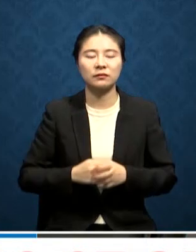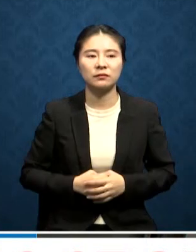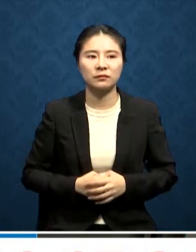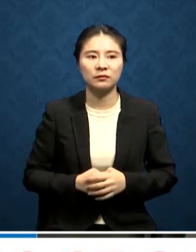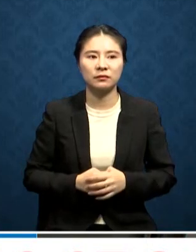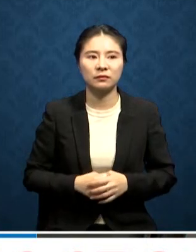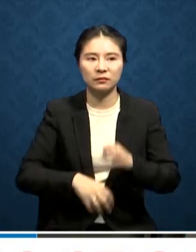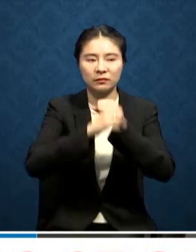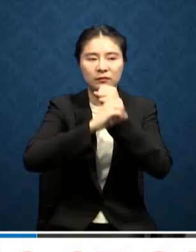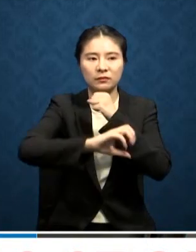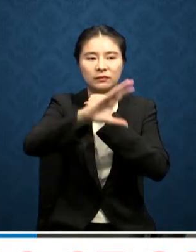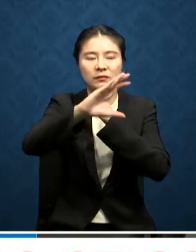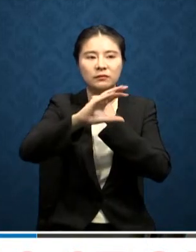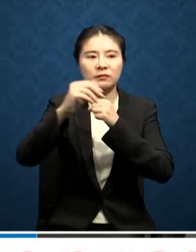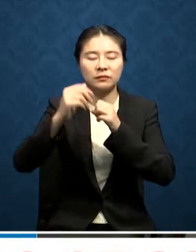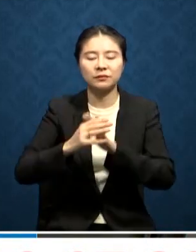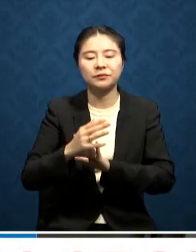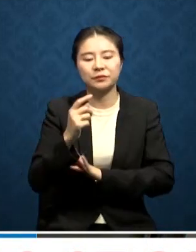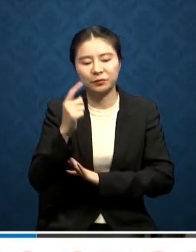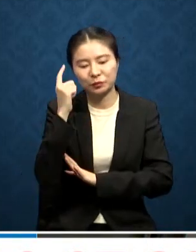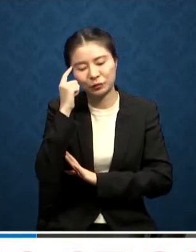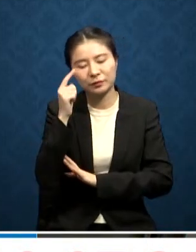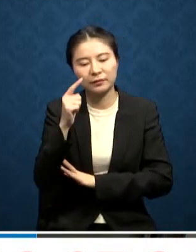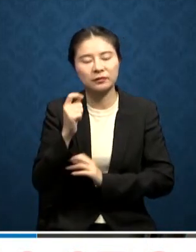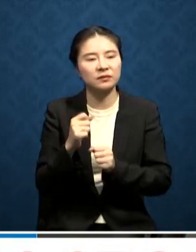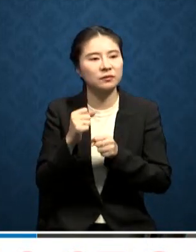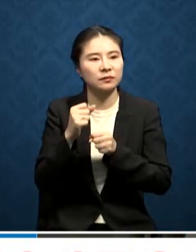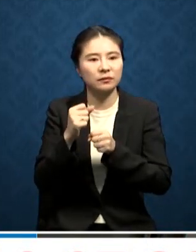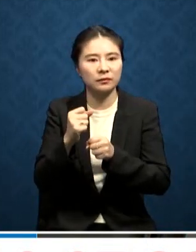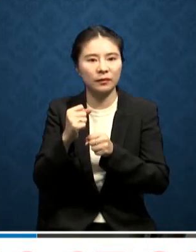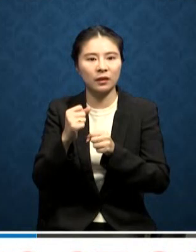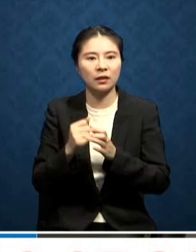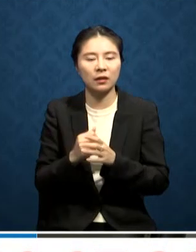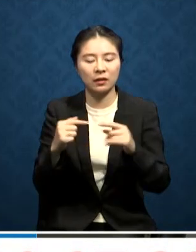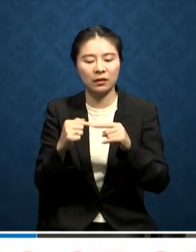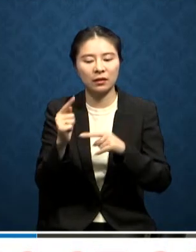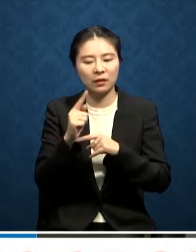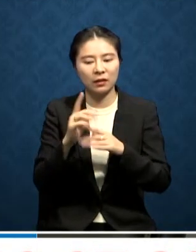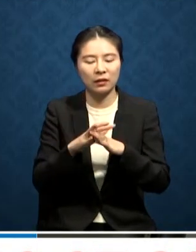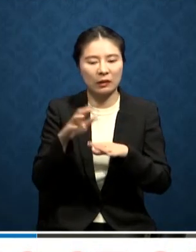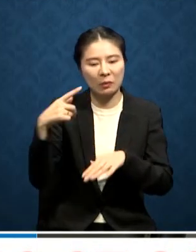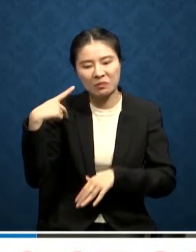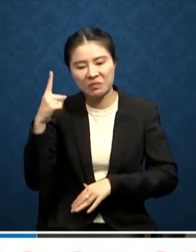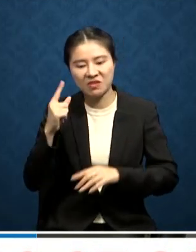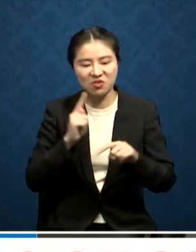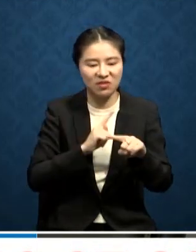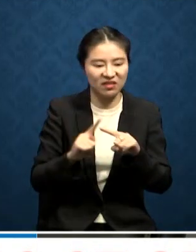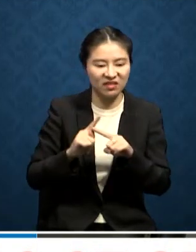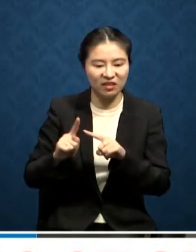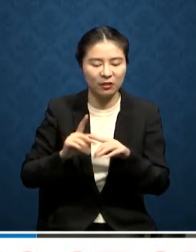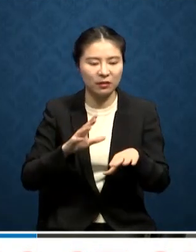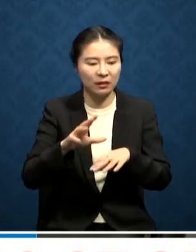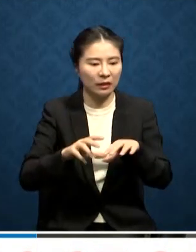กสทชเนี่ยเท่าที่ทราบมาต้องต่อสู้อย่างยิ่งในเรื่องผลประโยชน์อันมหาศาลจาก